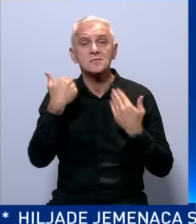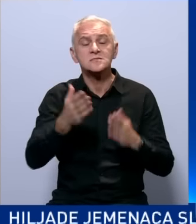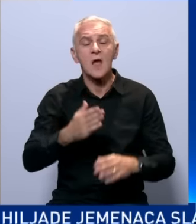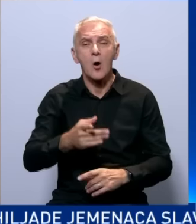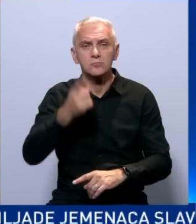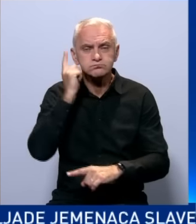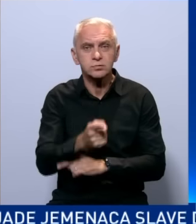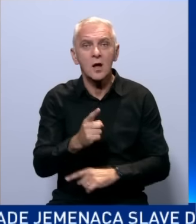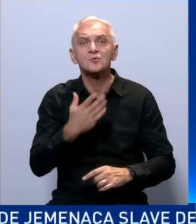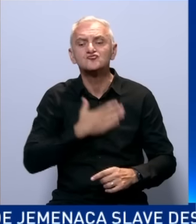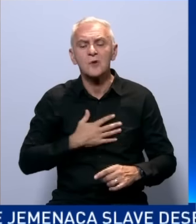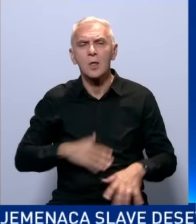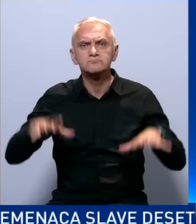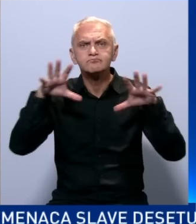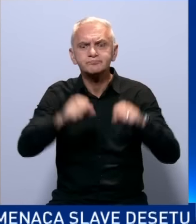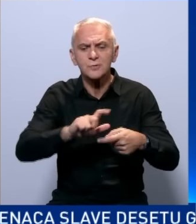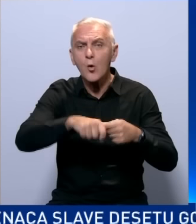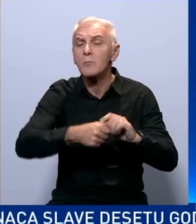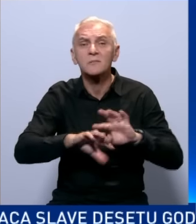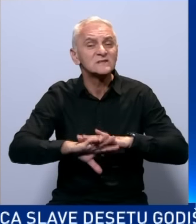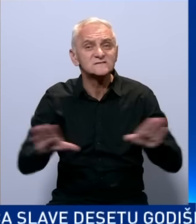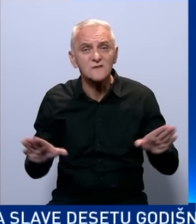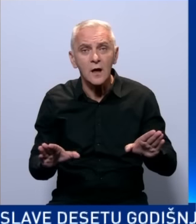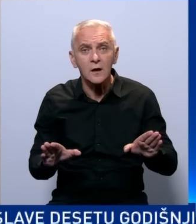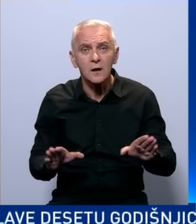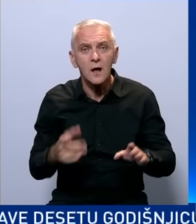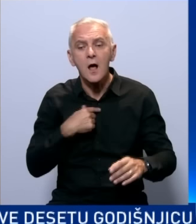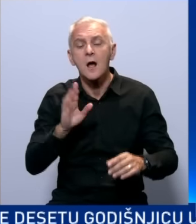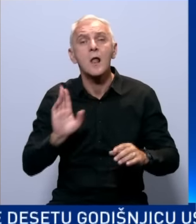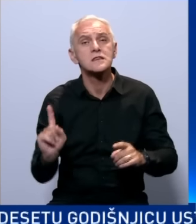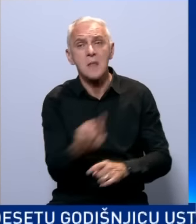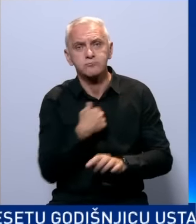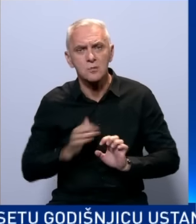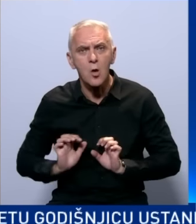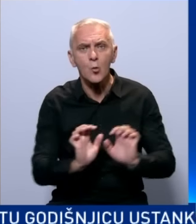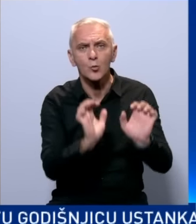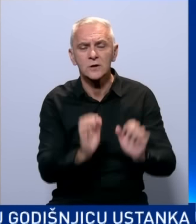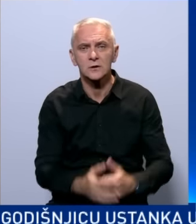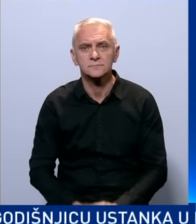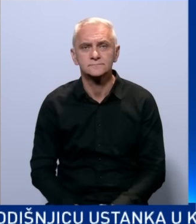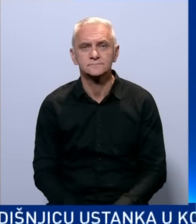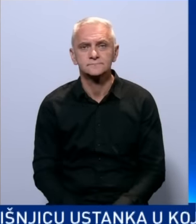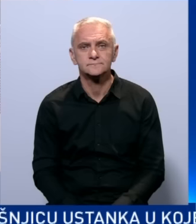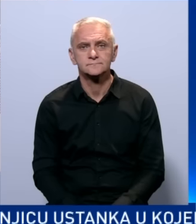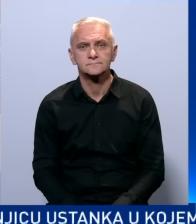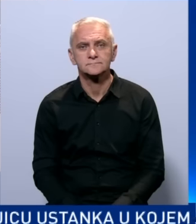žele zaplijeniti svu opremu unutar ureda, a zatim su nas izgurali iz njega.